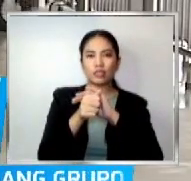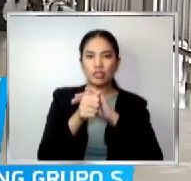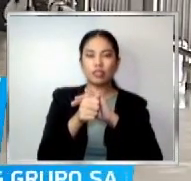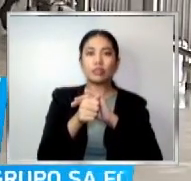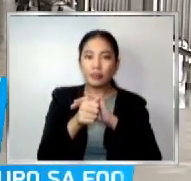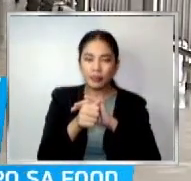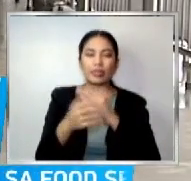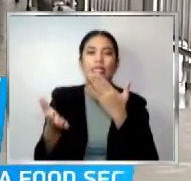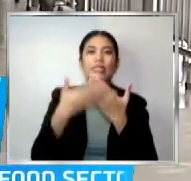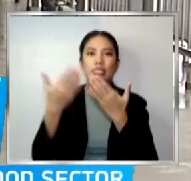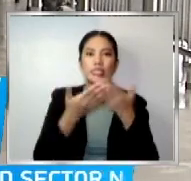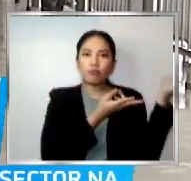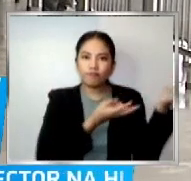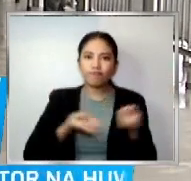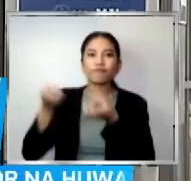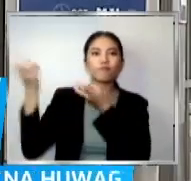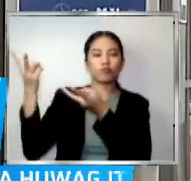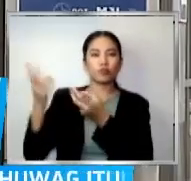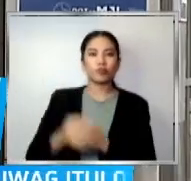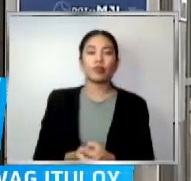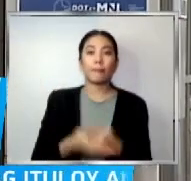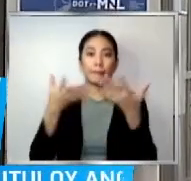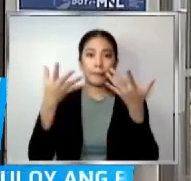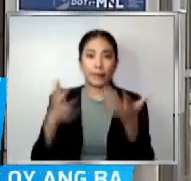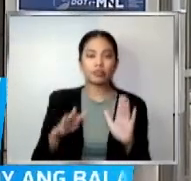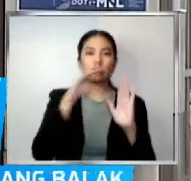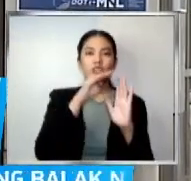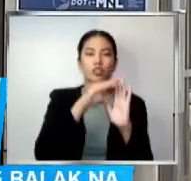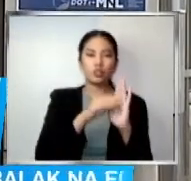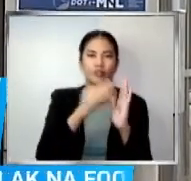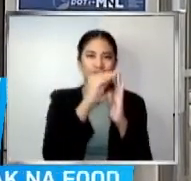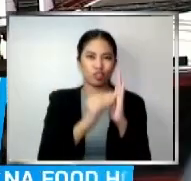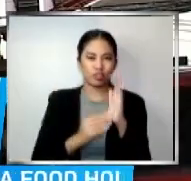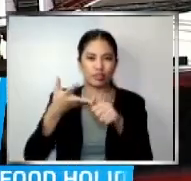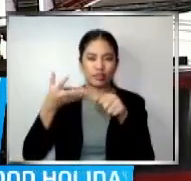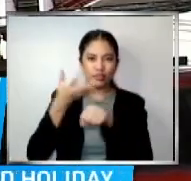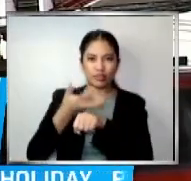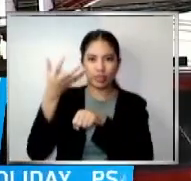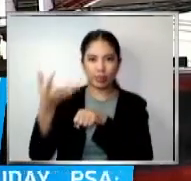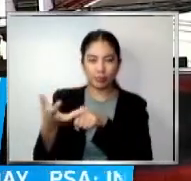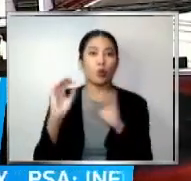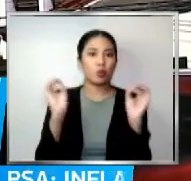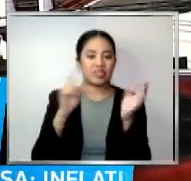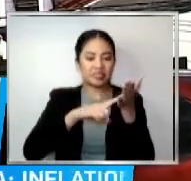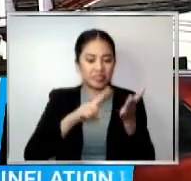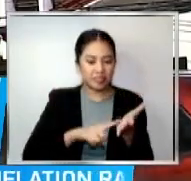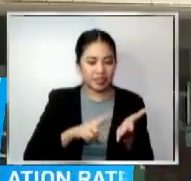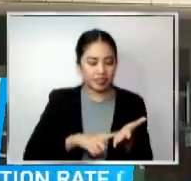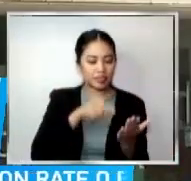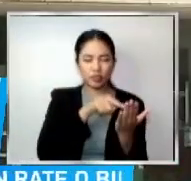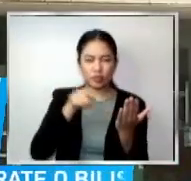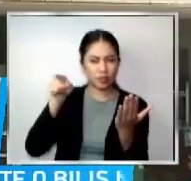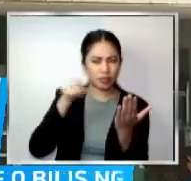Pag nakalista ang pasahero sa listahan ng pastillas, di na ito i-check at tatataka na agad ang passport. Ang Bureau of Immigration naipasa na